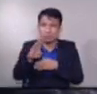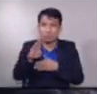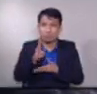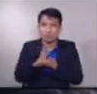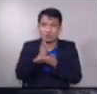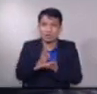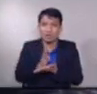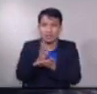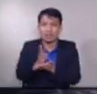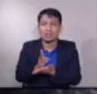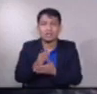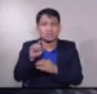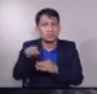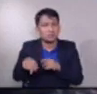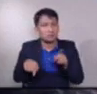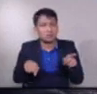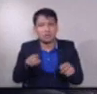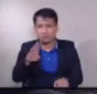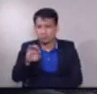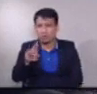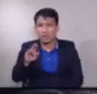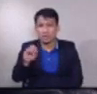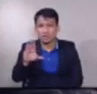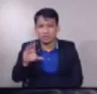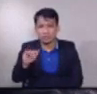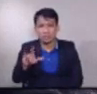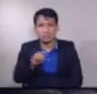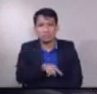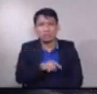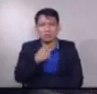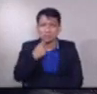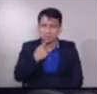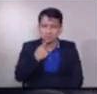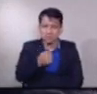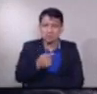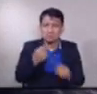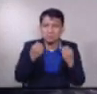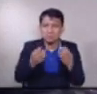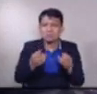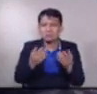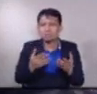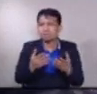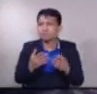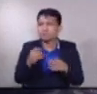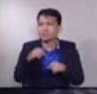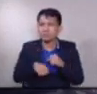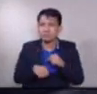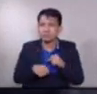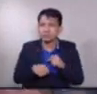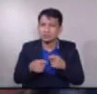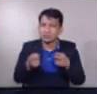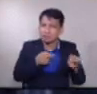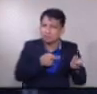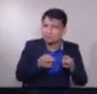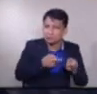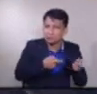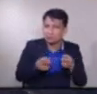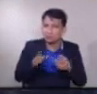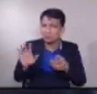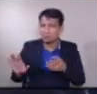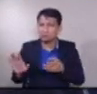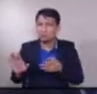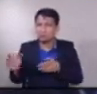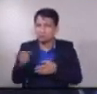sa Boracay, instead na tribal governance, ginawang madre government. Ibig sabihin, ginagawang